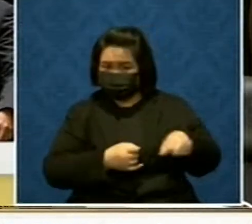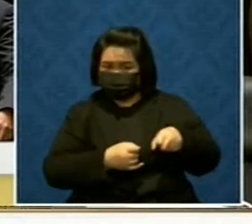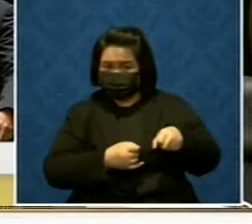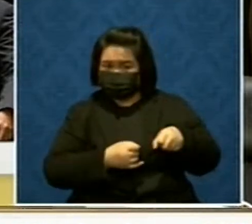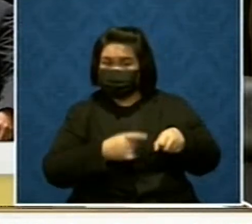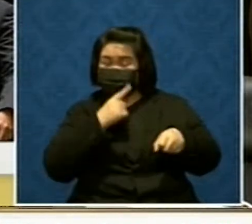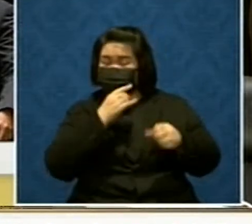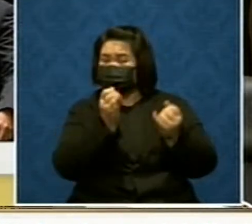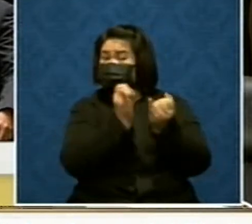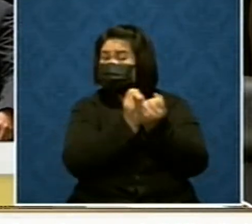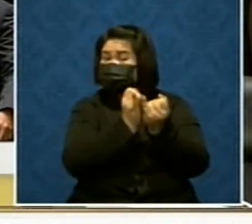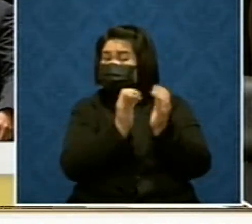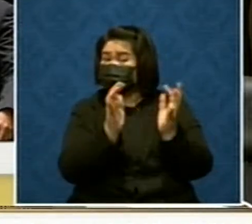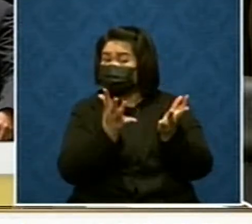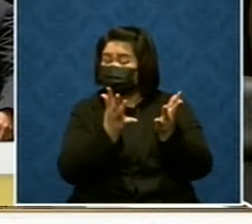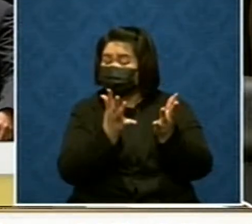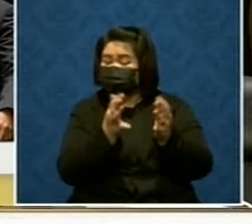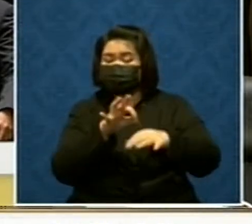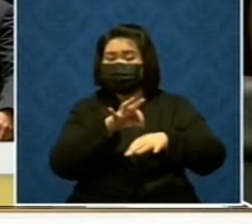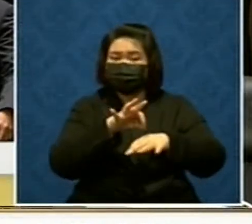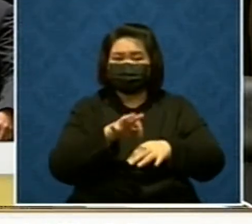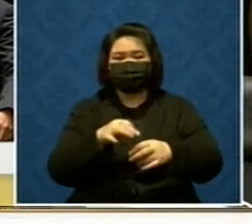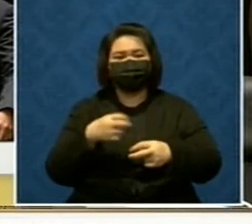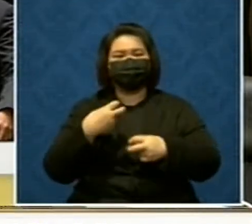ครไม่มีเส้นสายก็เข้าไม่ได้